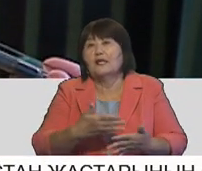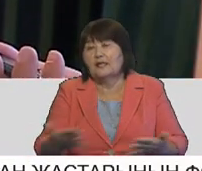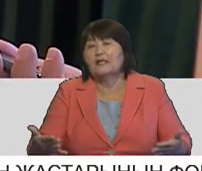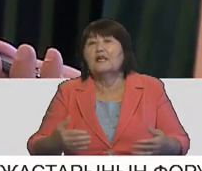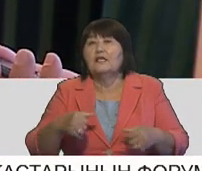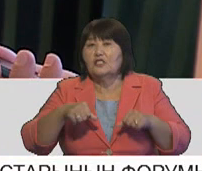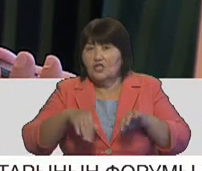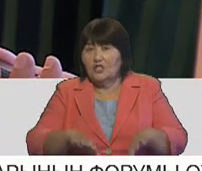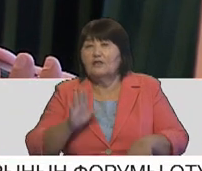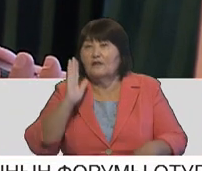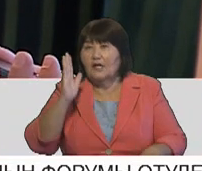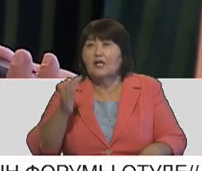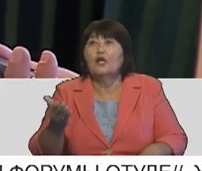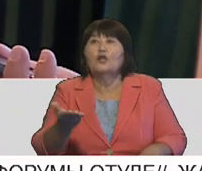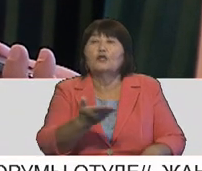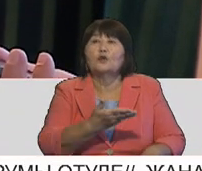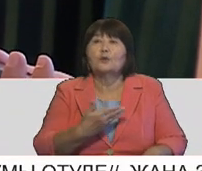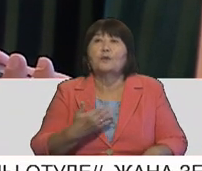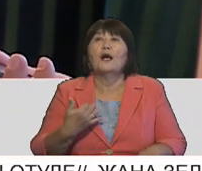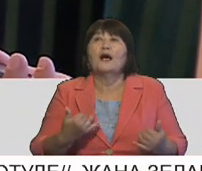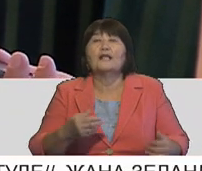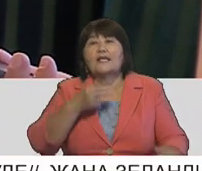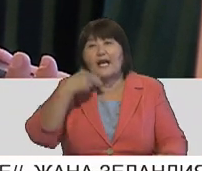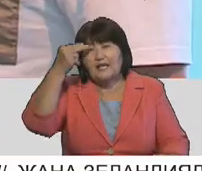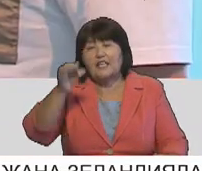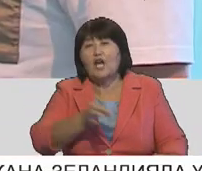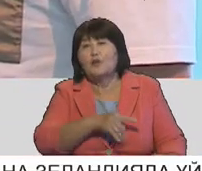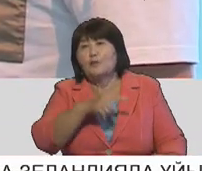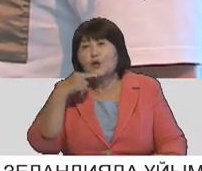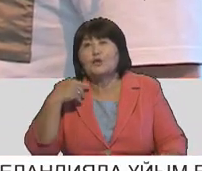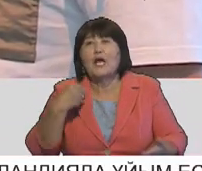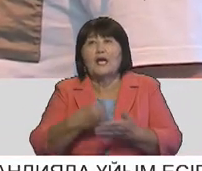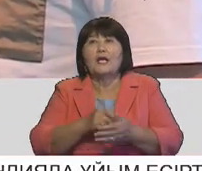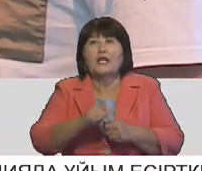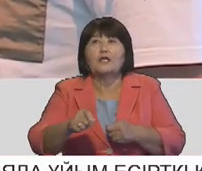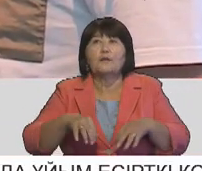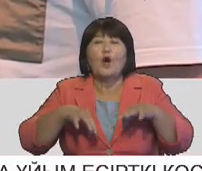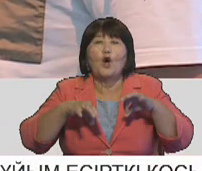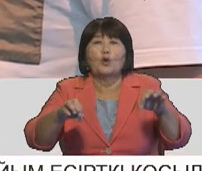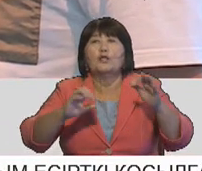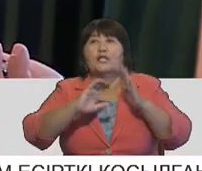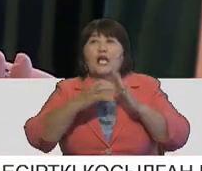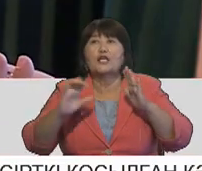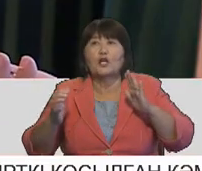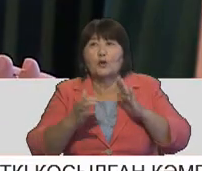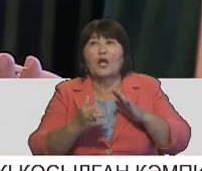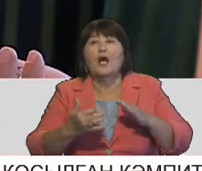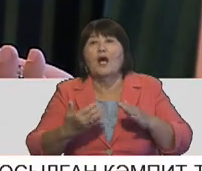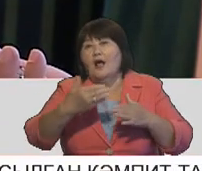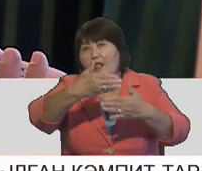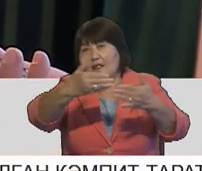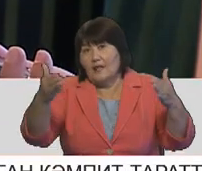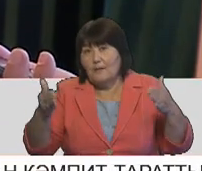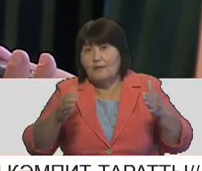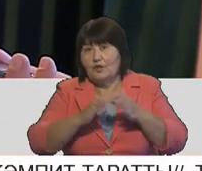жатыр. Сонымен қатар біз қазір Қытай, Белоруссия инвесторларымен көліктерге стекло, лобовое стекло